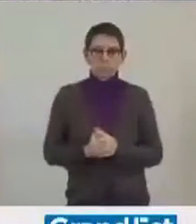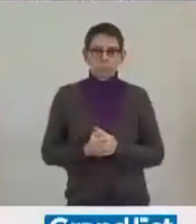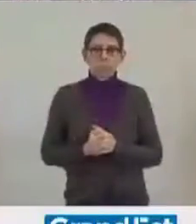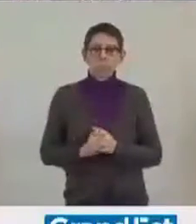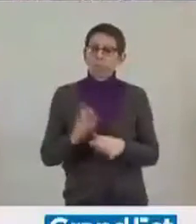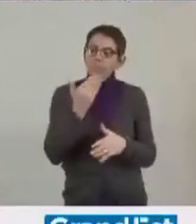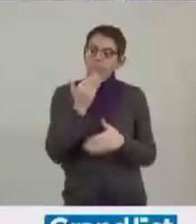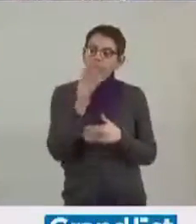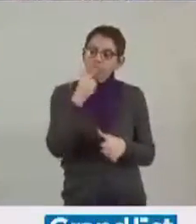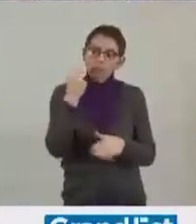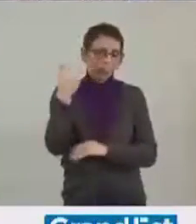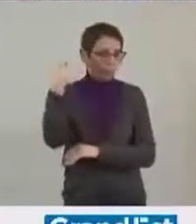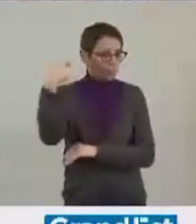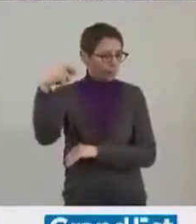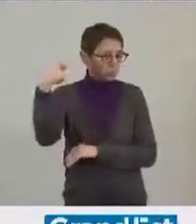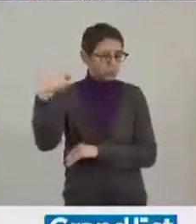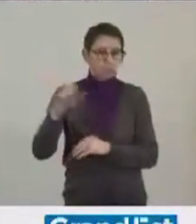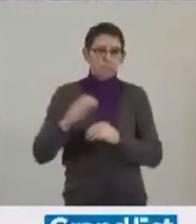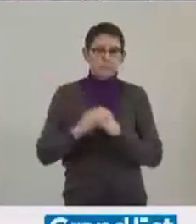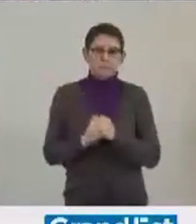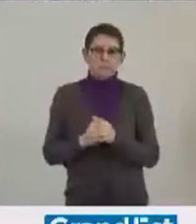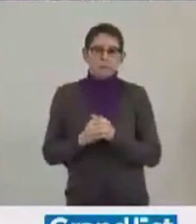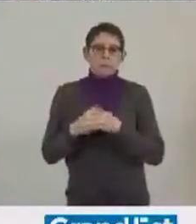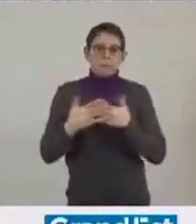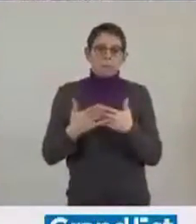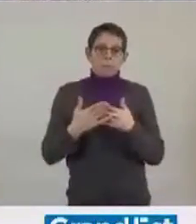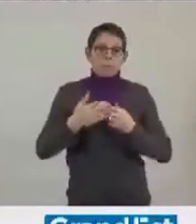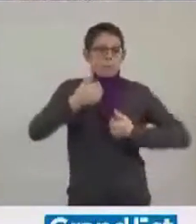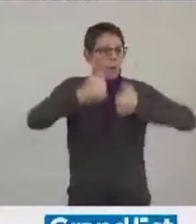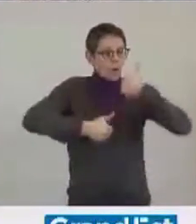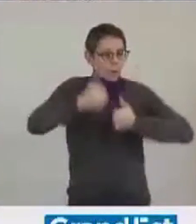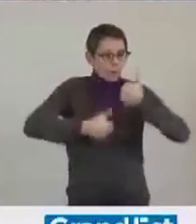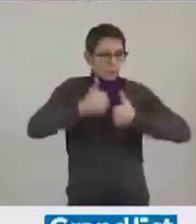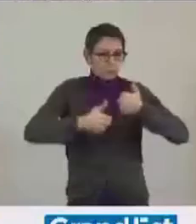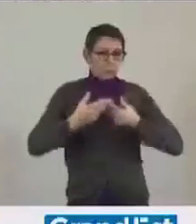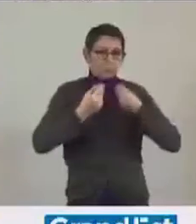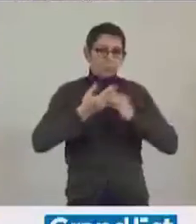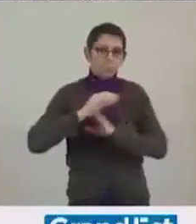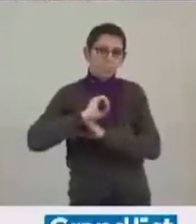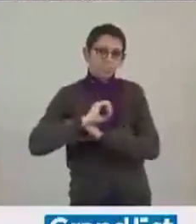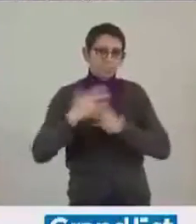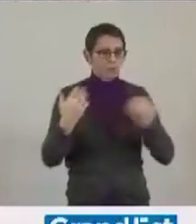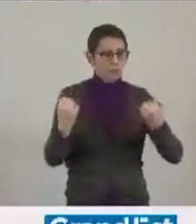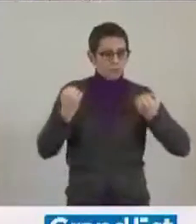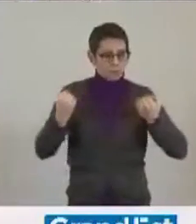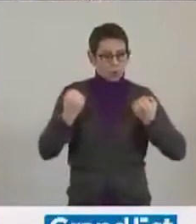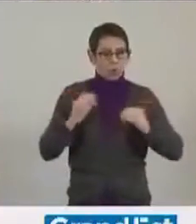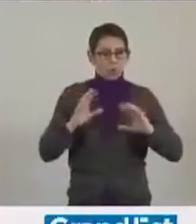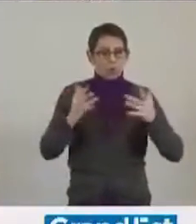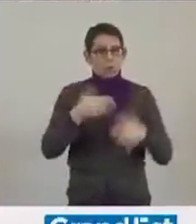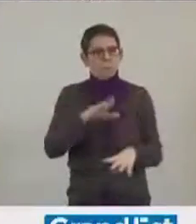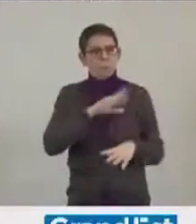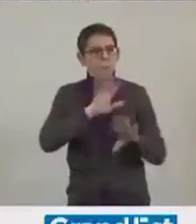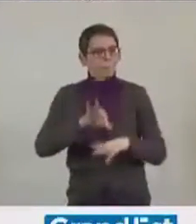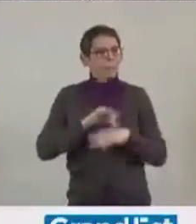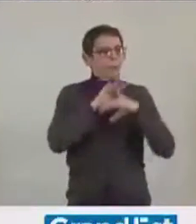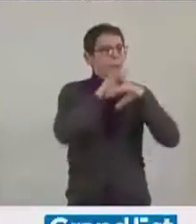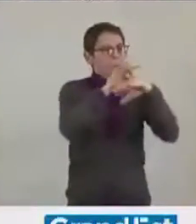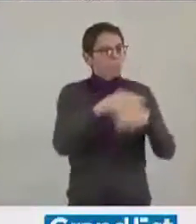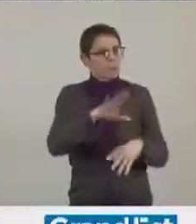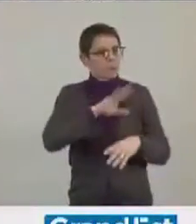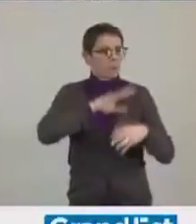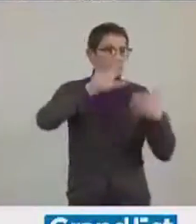Merci, Monsieur le Président. Renforcer la compétitivité des entreprises du Grand Est en les accompagnant notamment dans leur transformation